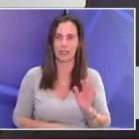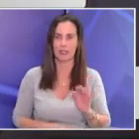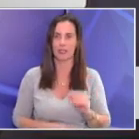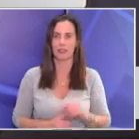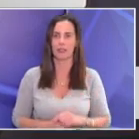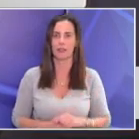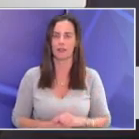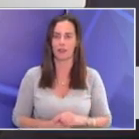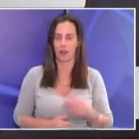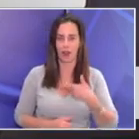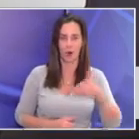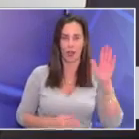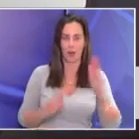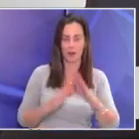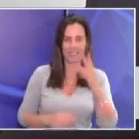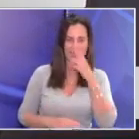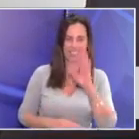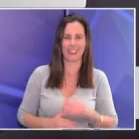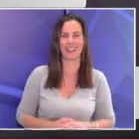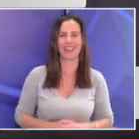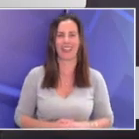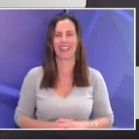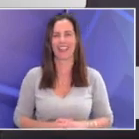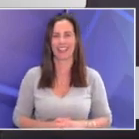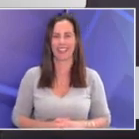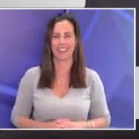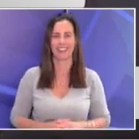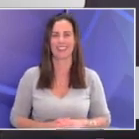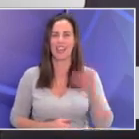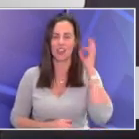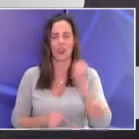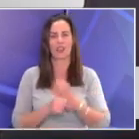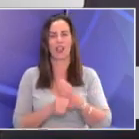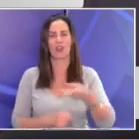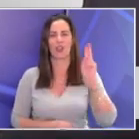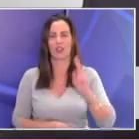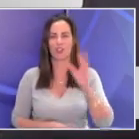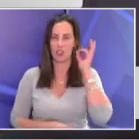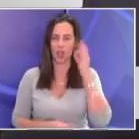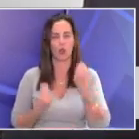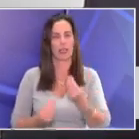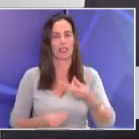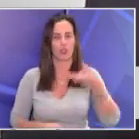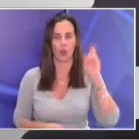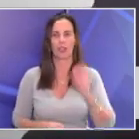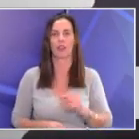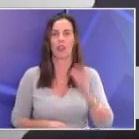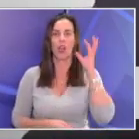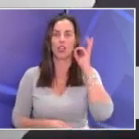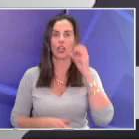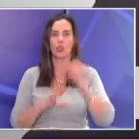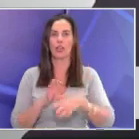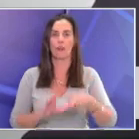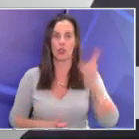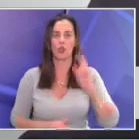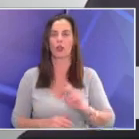אז... אני הולך הביתה לנסות. כן, תנסה. אז אישה עושה הרבה יותר, אישה נותנת יותר. אישה